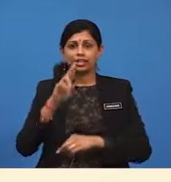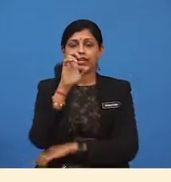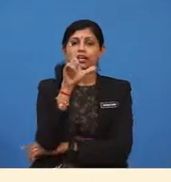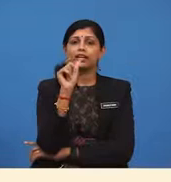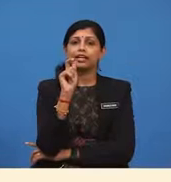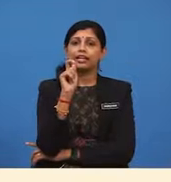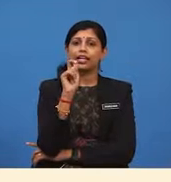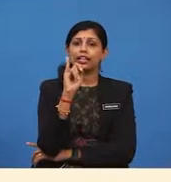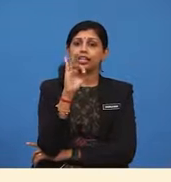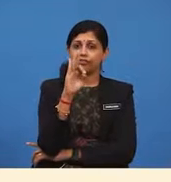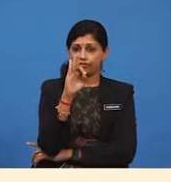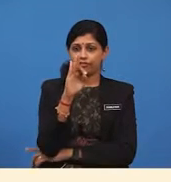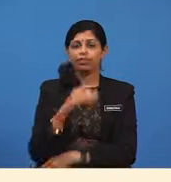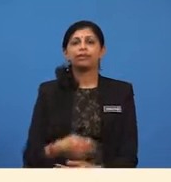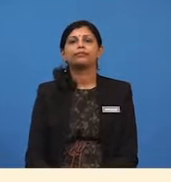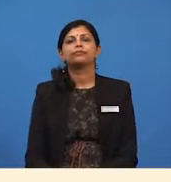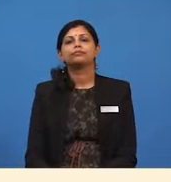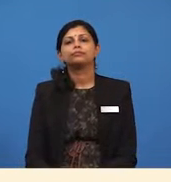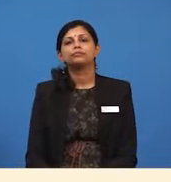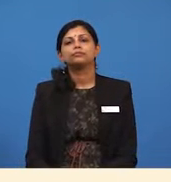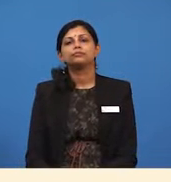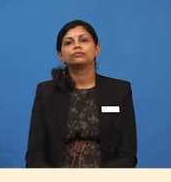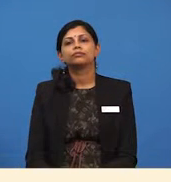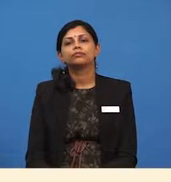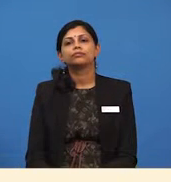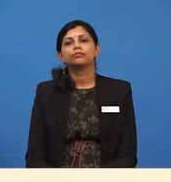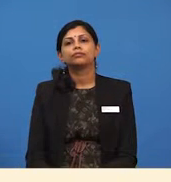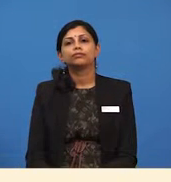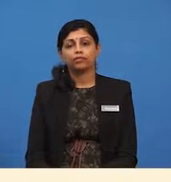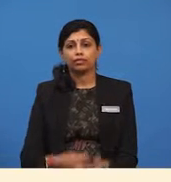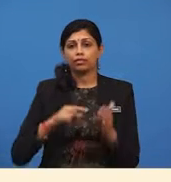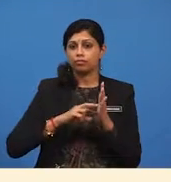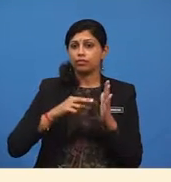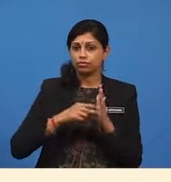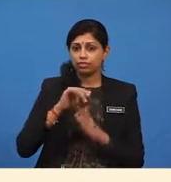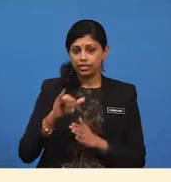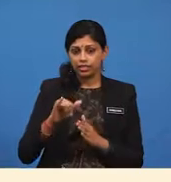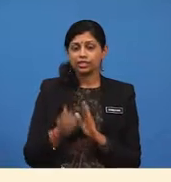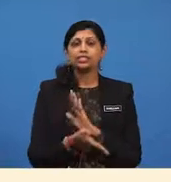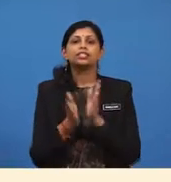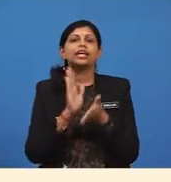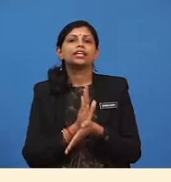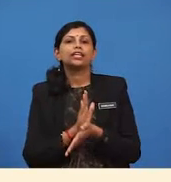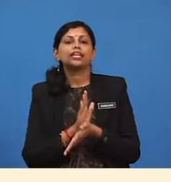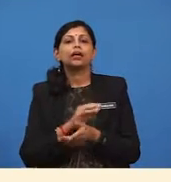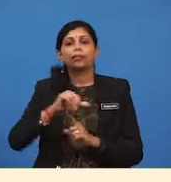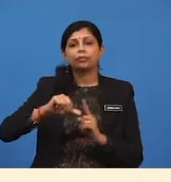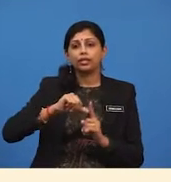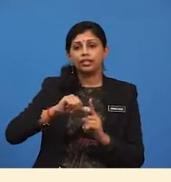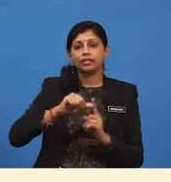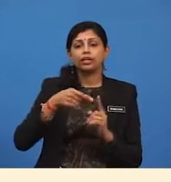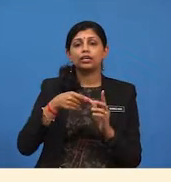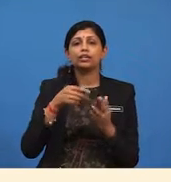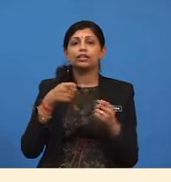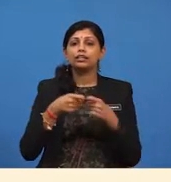magnet? Betul tak? Sebenarnya, gerakan relatif terjadi apabila konduktor dan